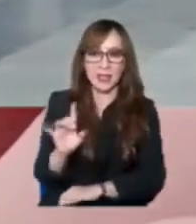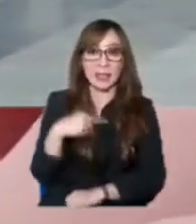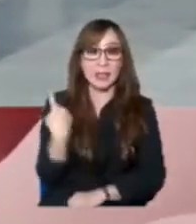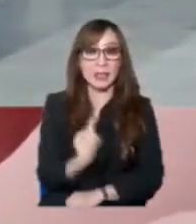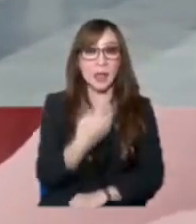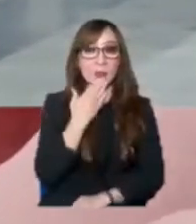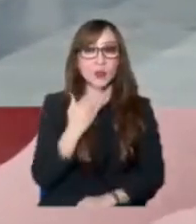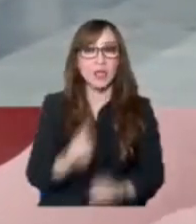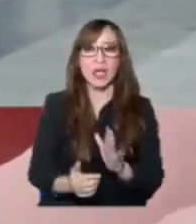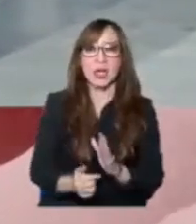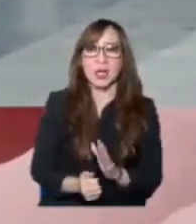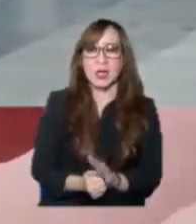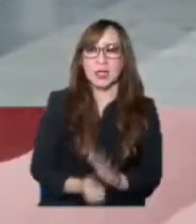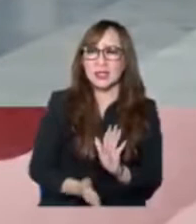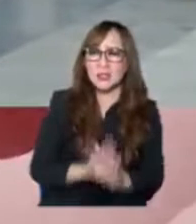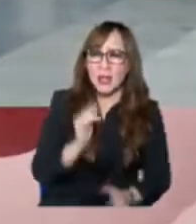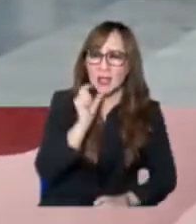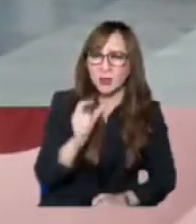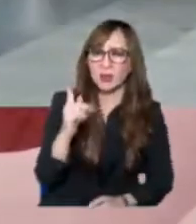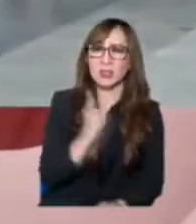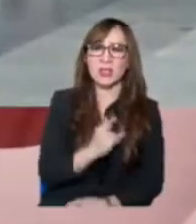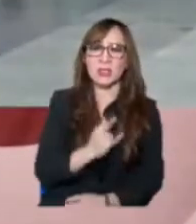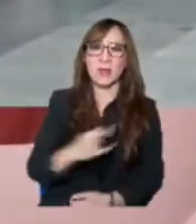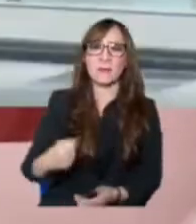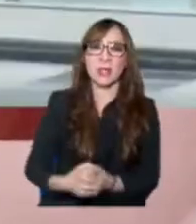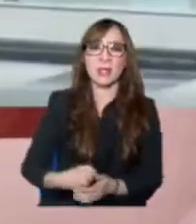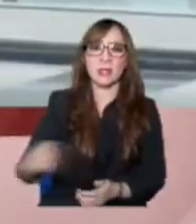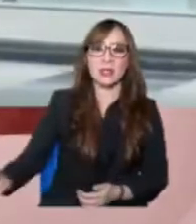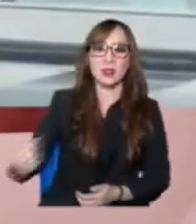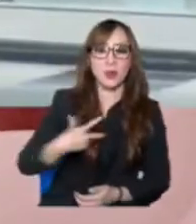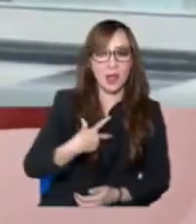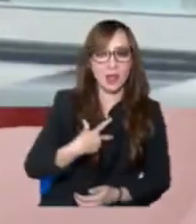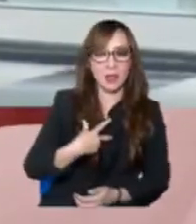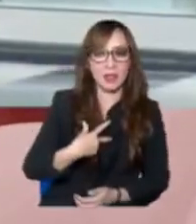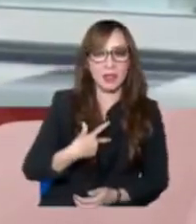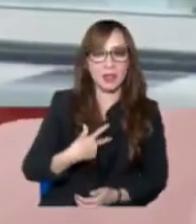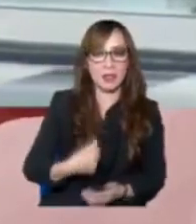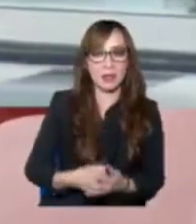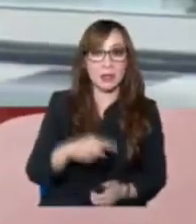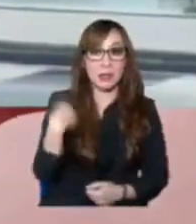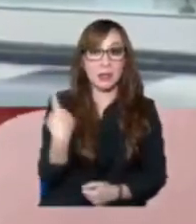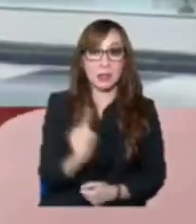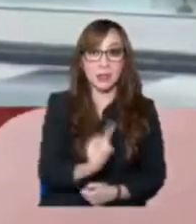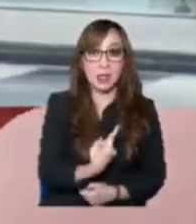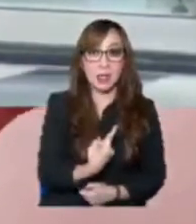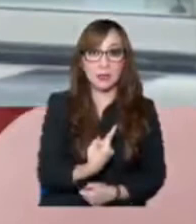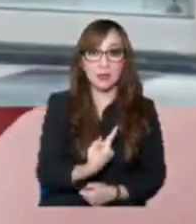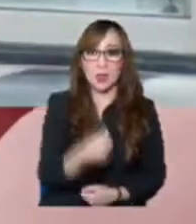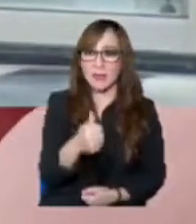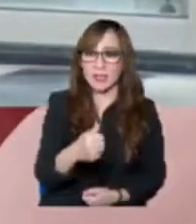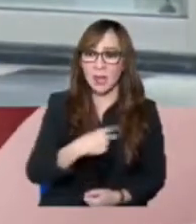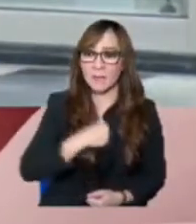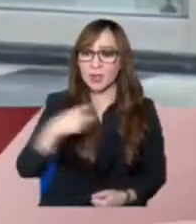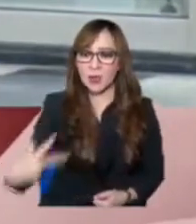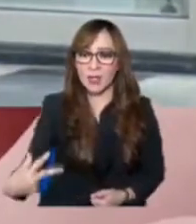chance untuk terinfeksi. Gitu. Nah, ketika kita punya chance untuk terinfeksi, kita memiliki chance untuk menularkan orang lain. Makanya kita